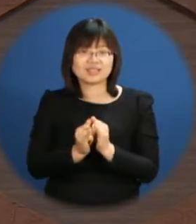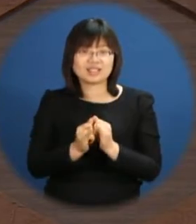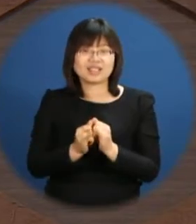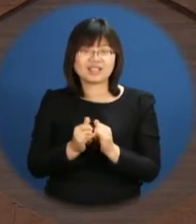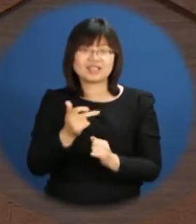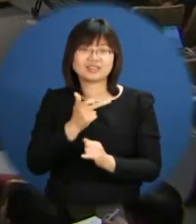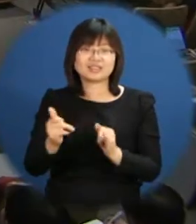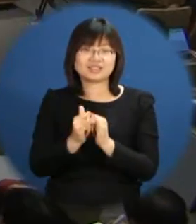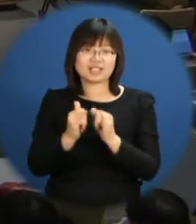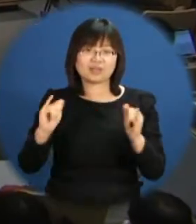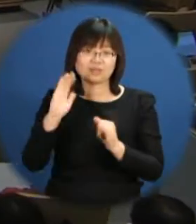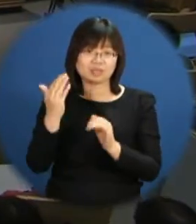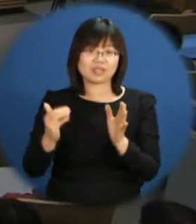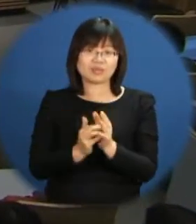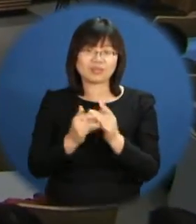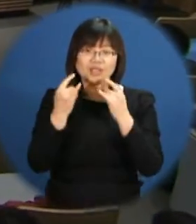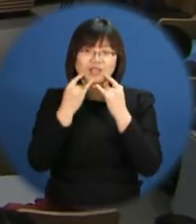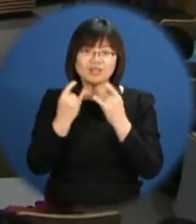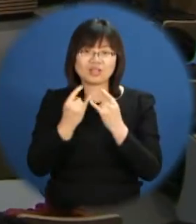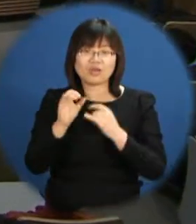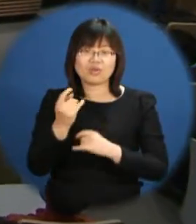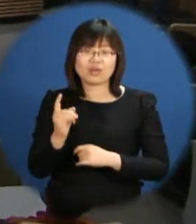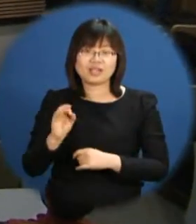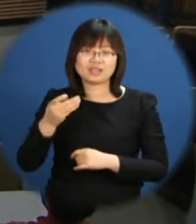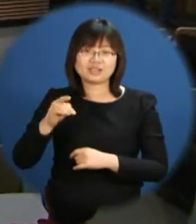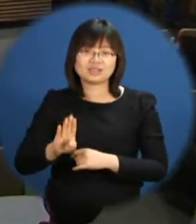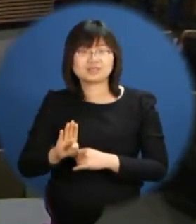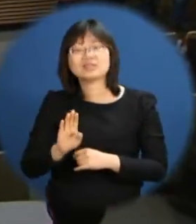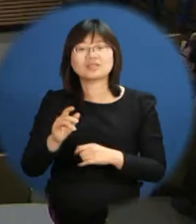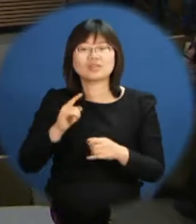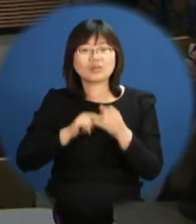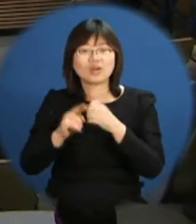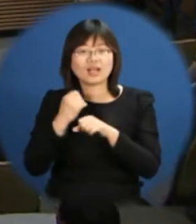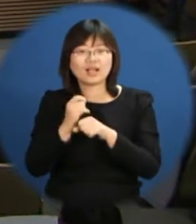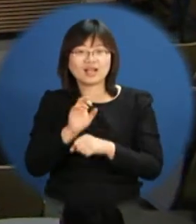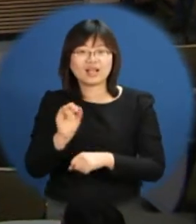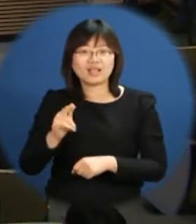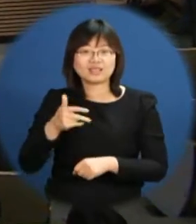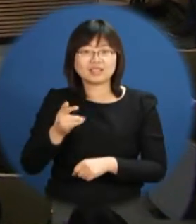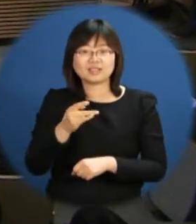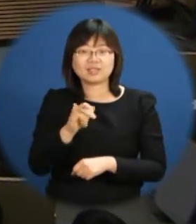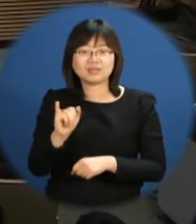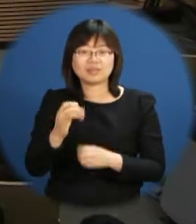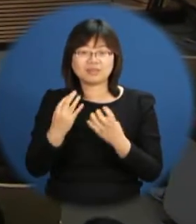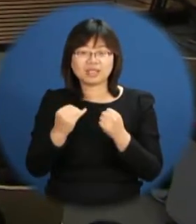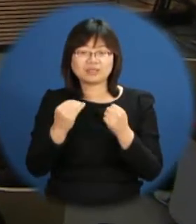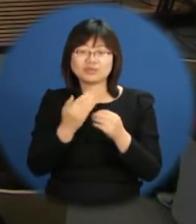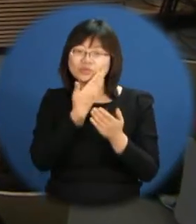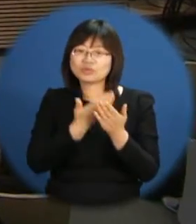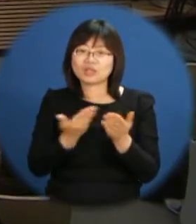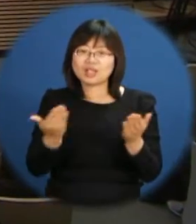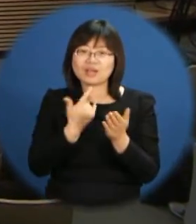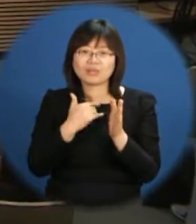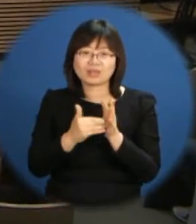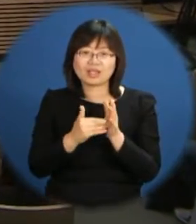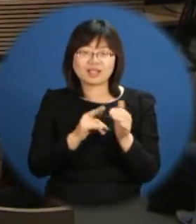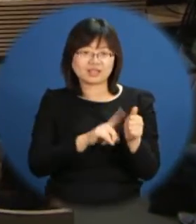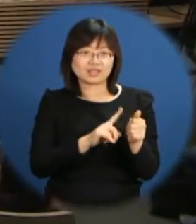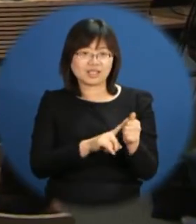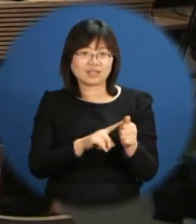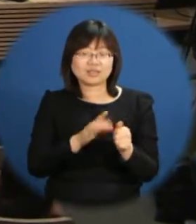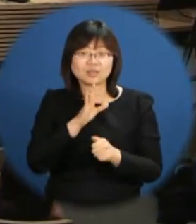사람인데요 프랑스 왕립 과학 아카데미에서 뭐 많은 중요한 일도 했고 또 이 사람은